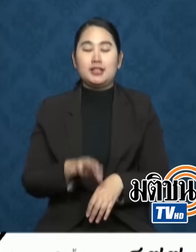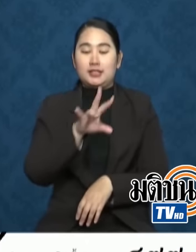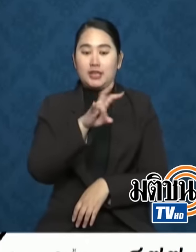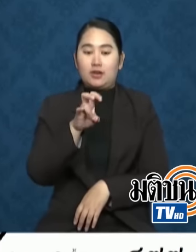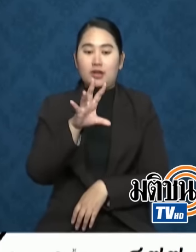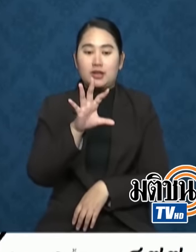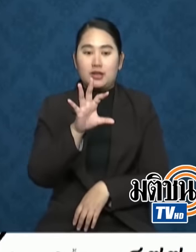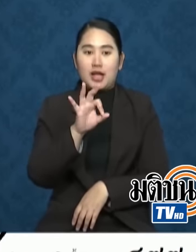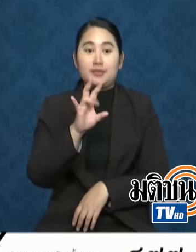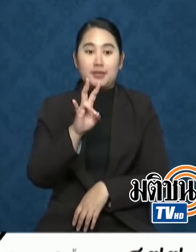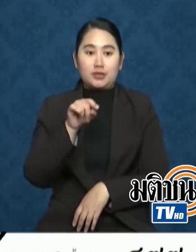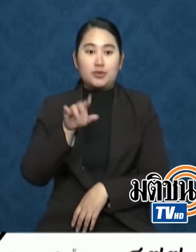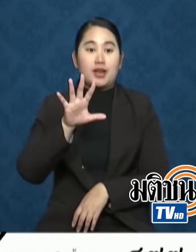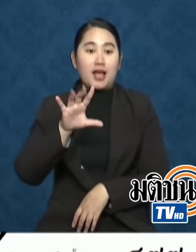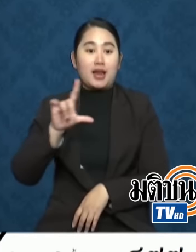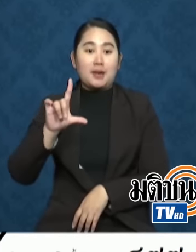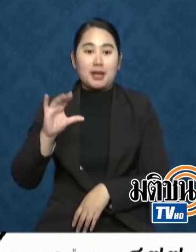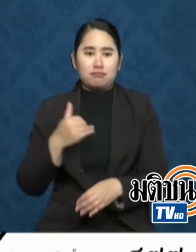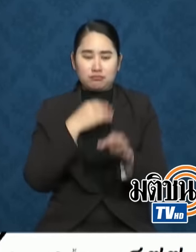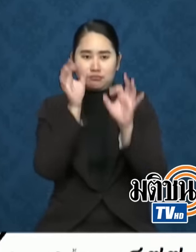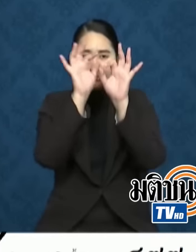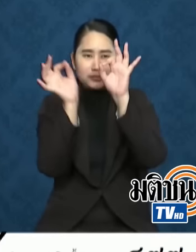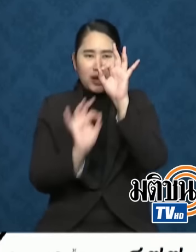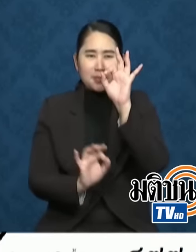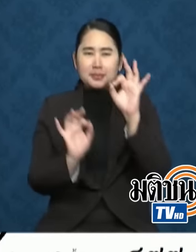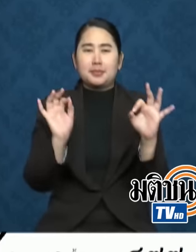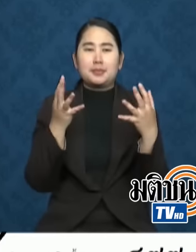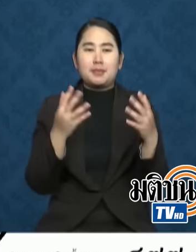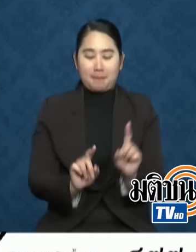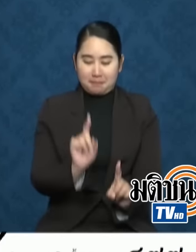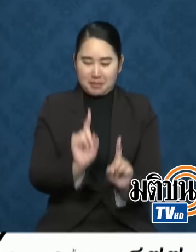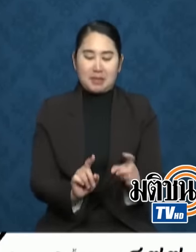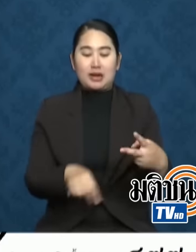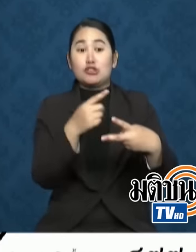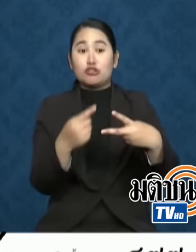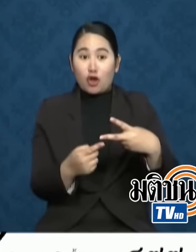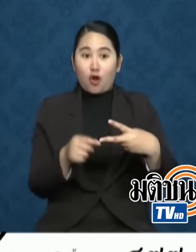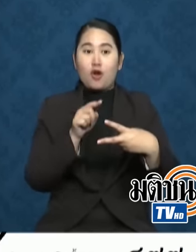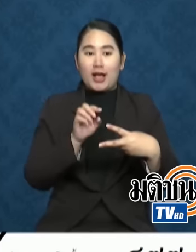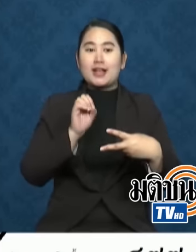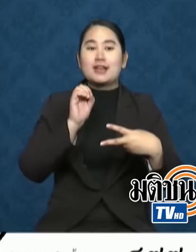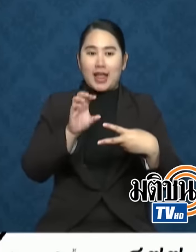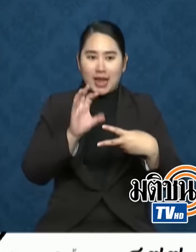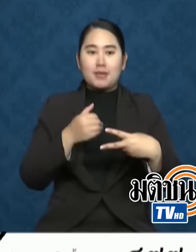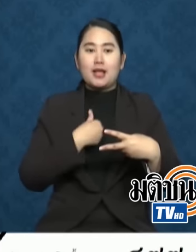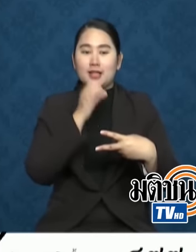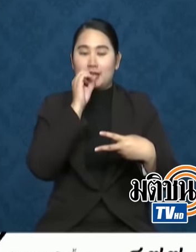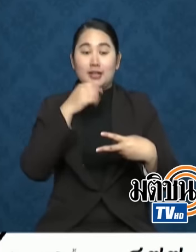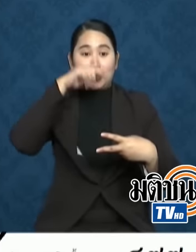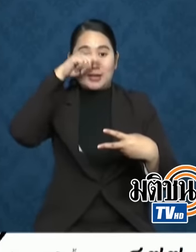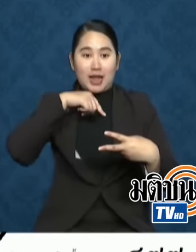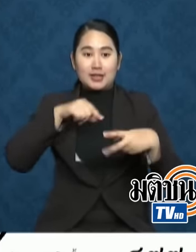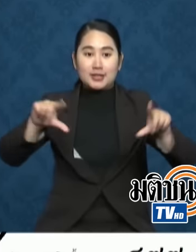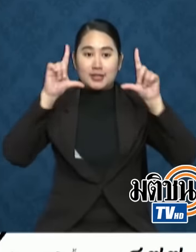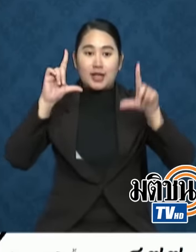านบาทรายละเอียดไม่มีมีแต่ตัวชี้วัดลอยๆ2ตัวเท่านั้นเลยก็คือข้อเสนอของไทยได้รับการยอมรับในเวทีสาก